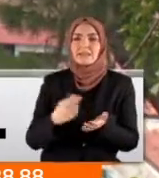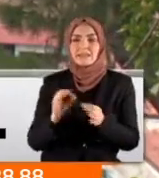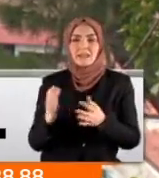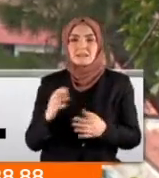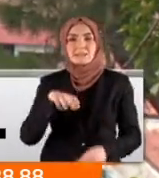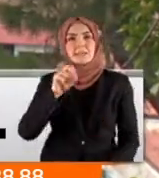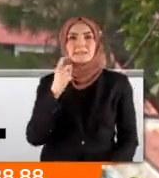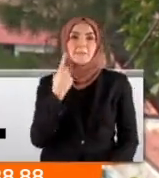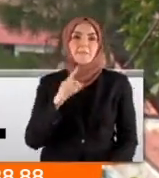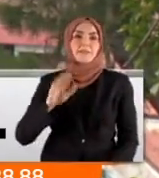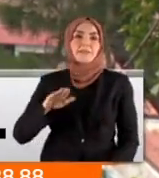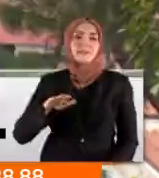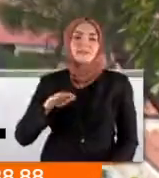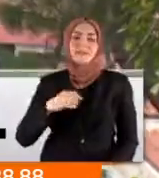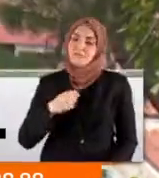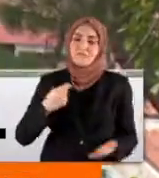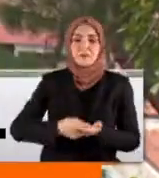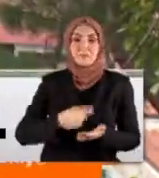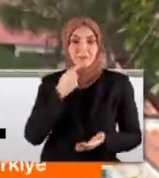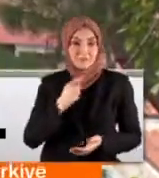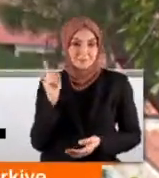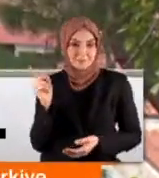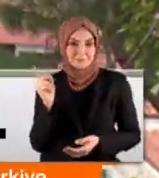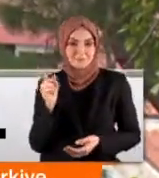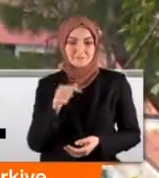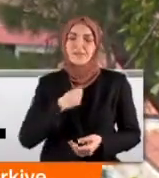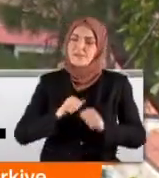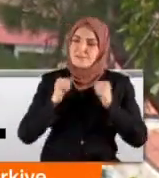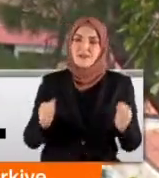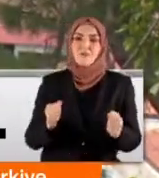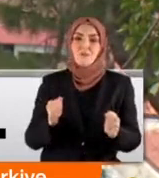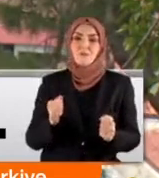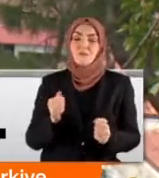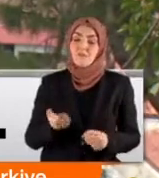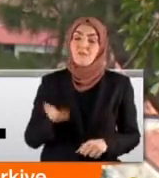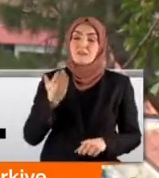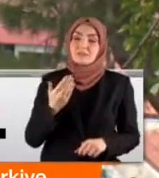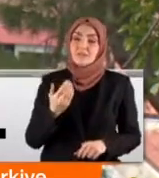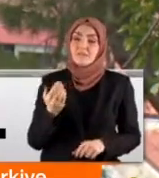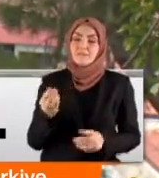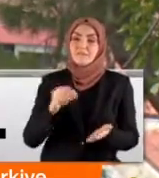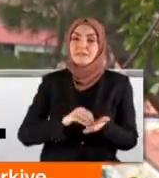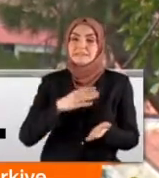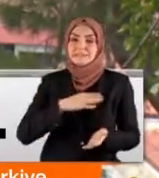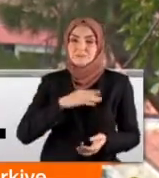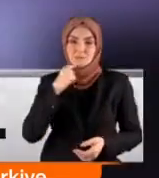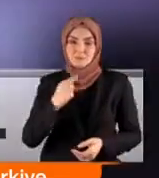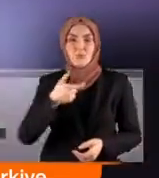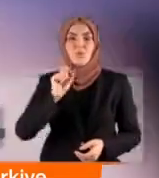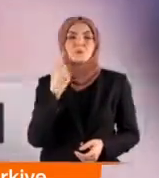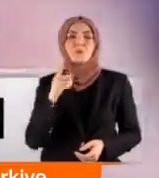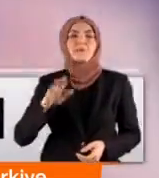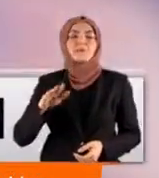dedim ki ben bile korkırem Lütfen biraz daha fazla ver dedim O da eksik olmasın 90 bin lira